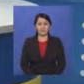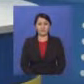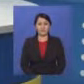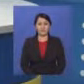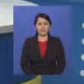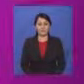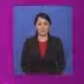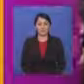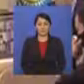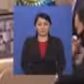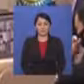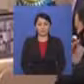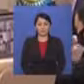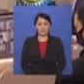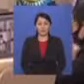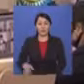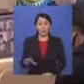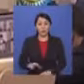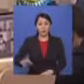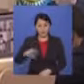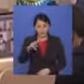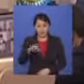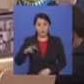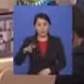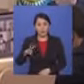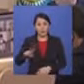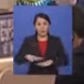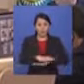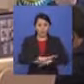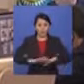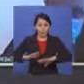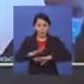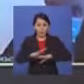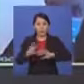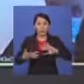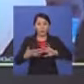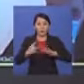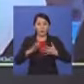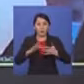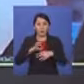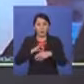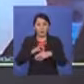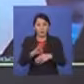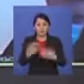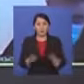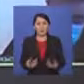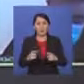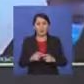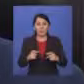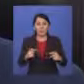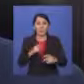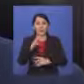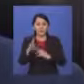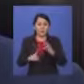аңдатпа. Облыс әкімі Құмар Ақсақалов қоғамдық қабылдауды онлайн режимде өткізіп, тұрғындардың өтініш